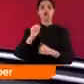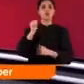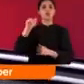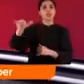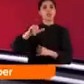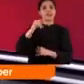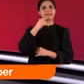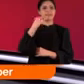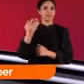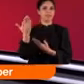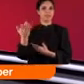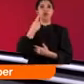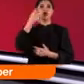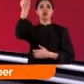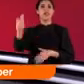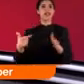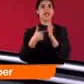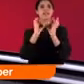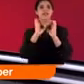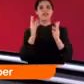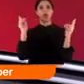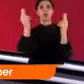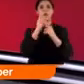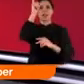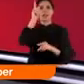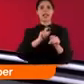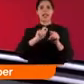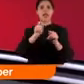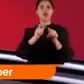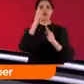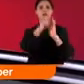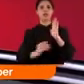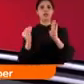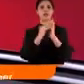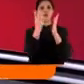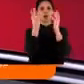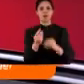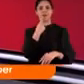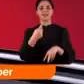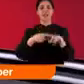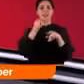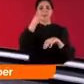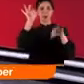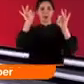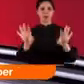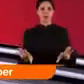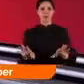etti sözlerine Erdoğan. Hedefimiz dünyanın ilk 10 ekonomisi içinde yer almak dedi. ATV Haber